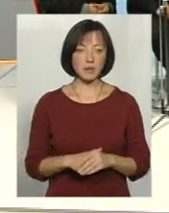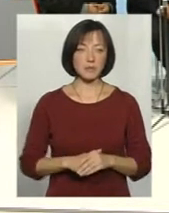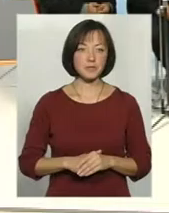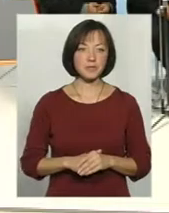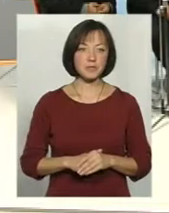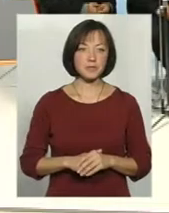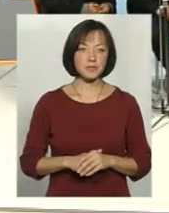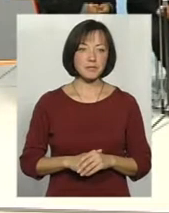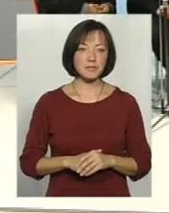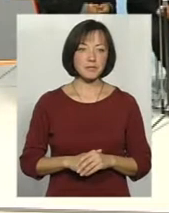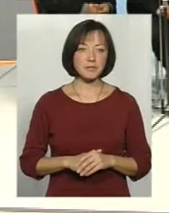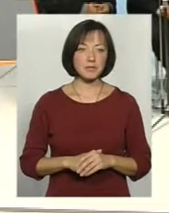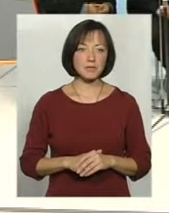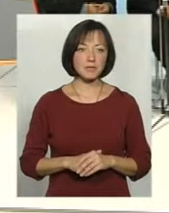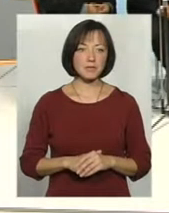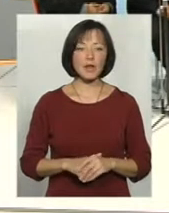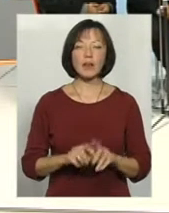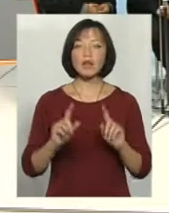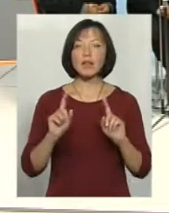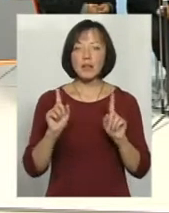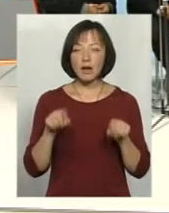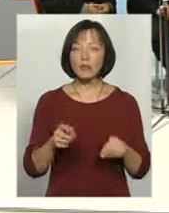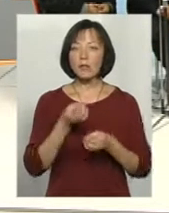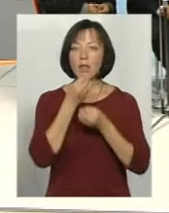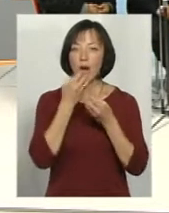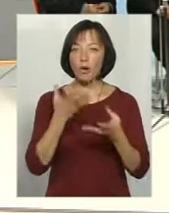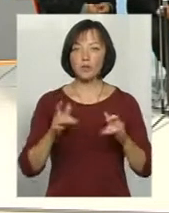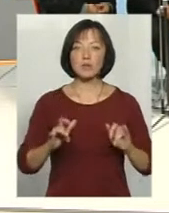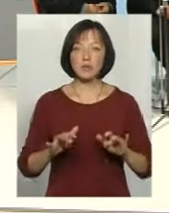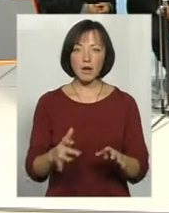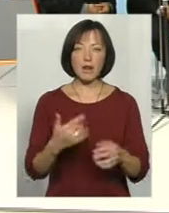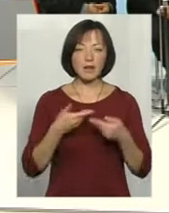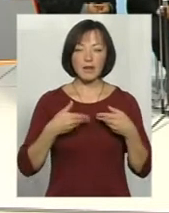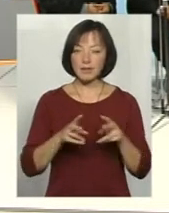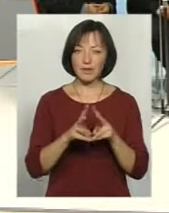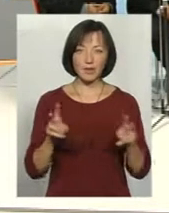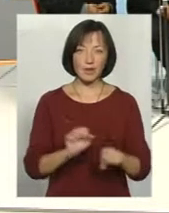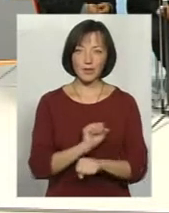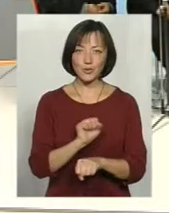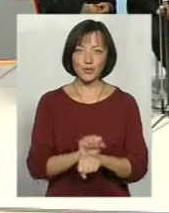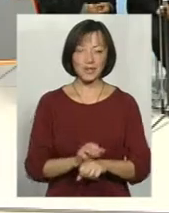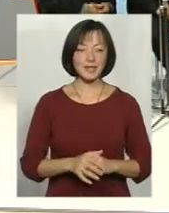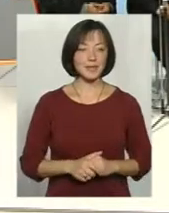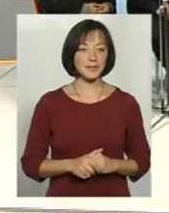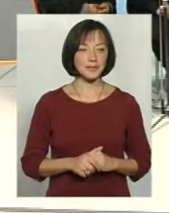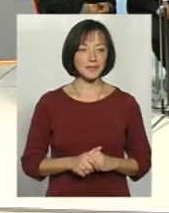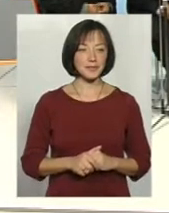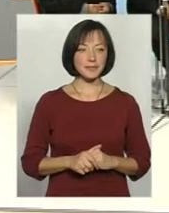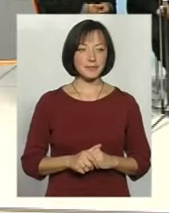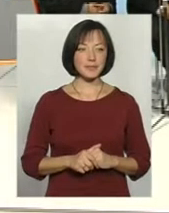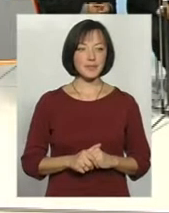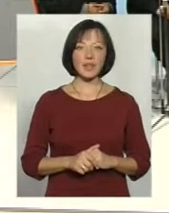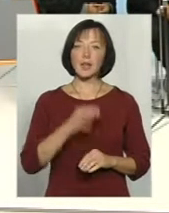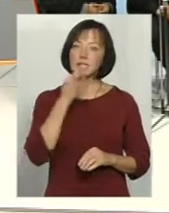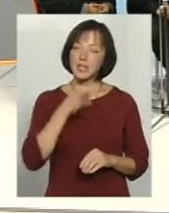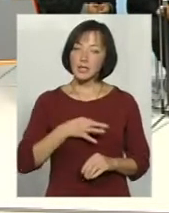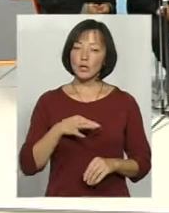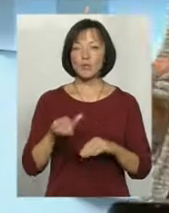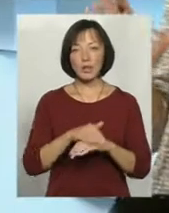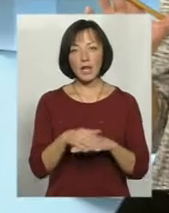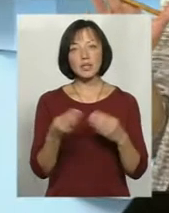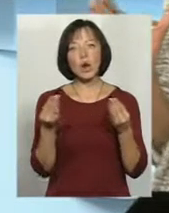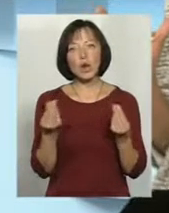що благородну справу і нас ніхто не зупинить. Скажіть, будь ласка, все-таки гроші